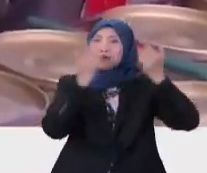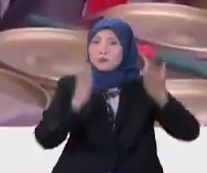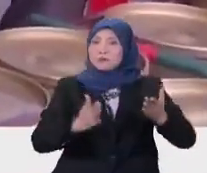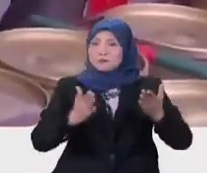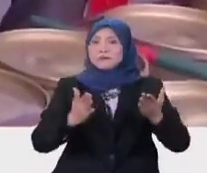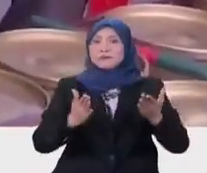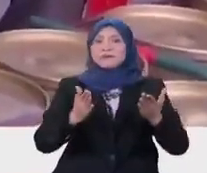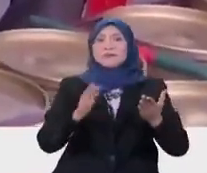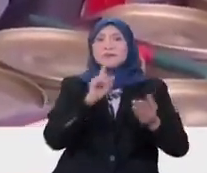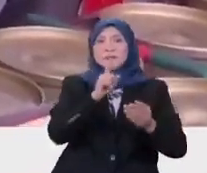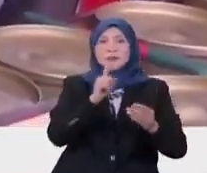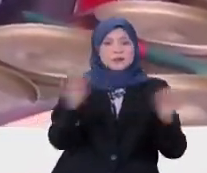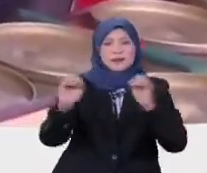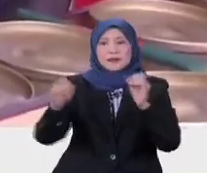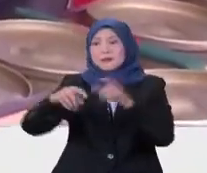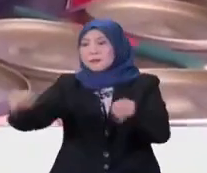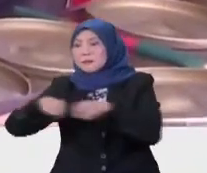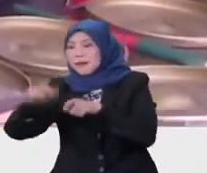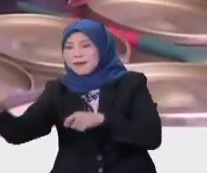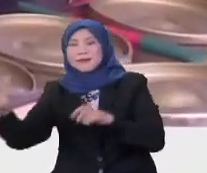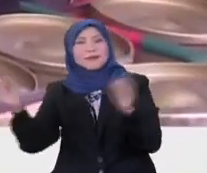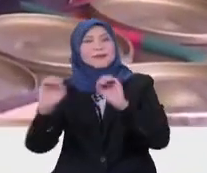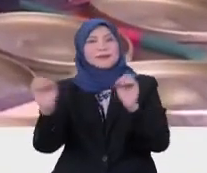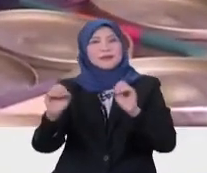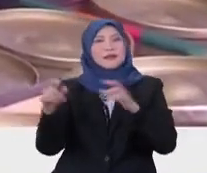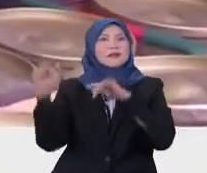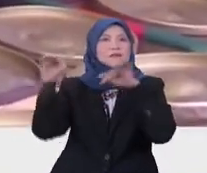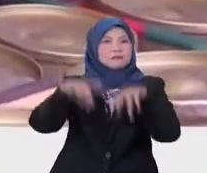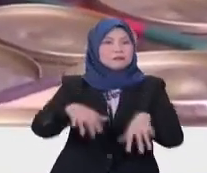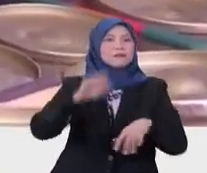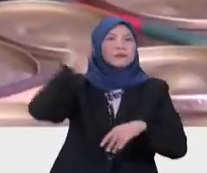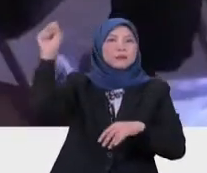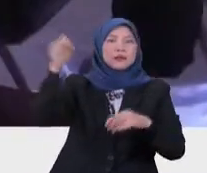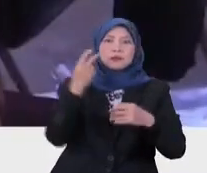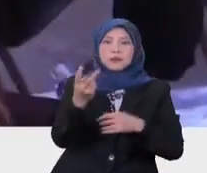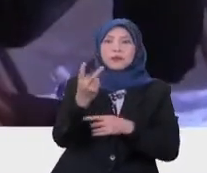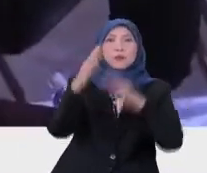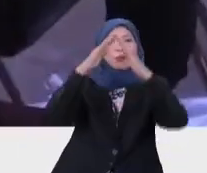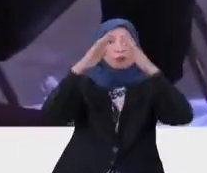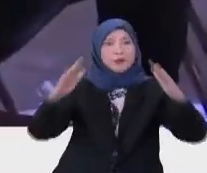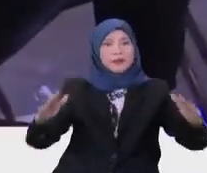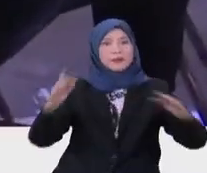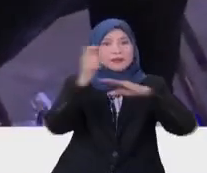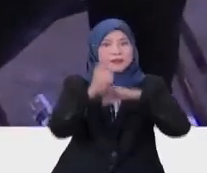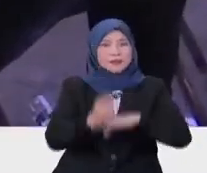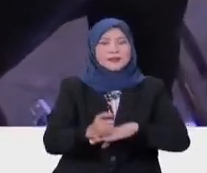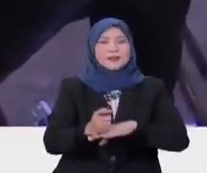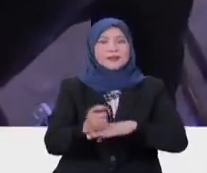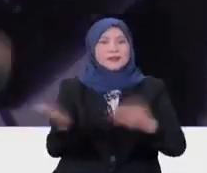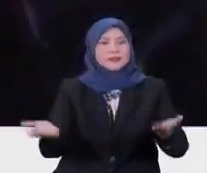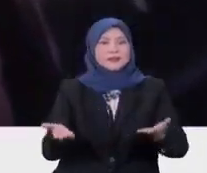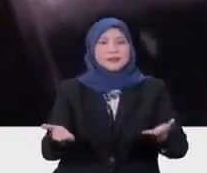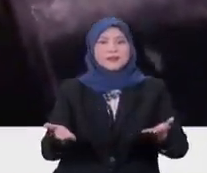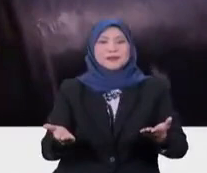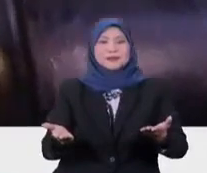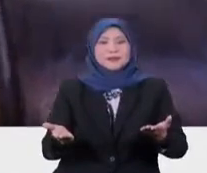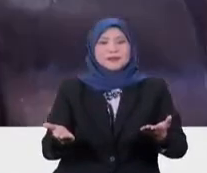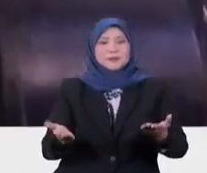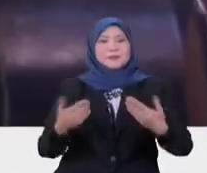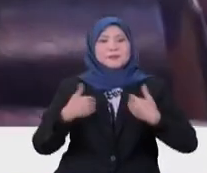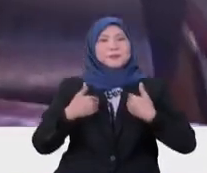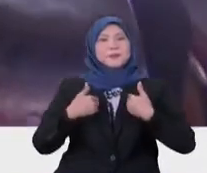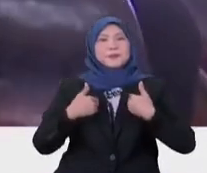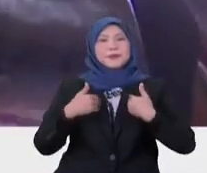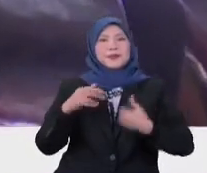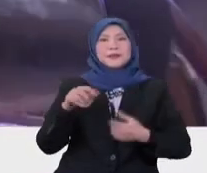pastinya tidak ada di tempat lain. Kalau kita lihat rumah tradisi masyarakat Bisaya ini hanya terdapat